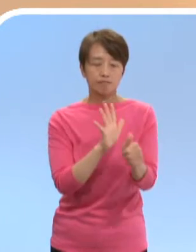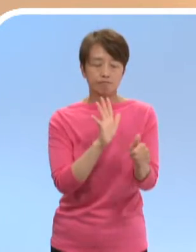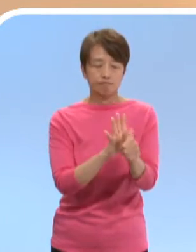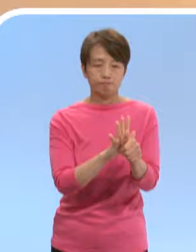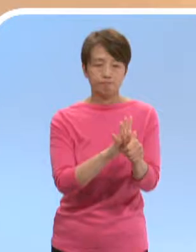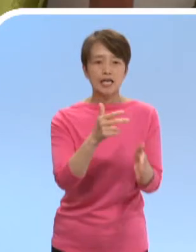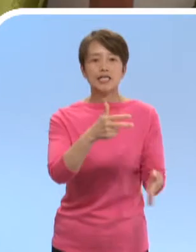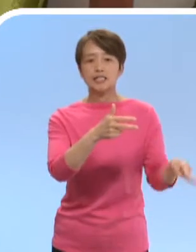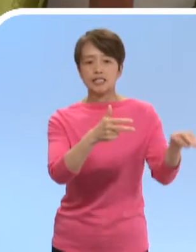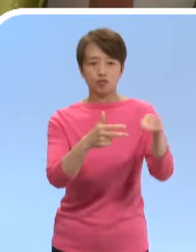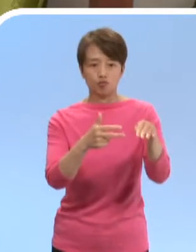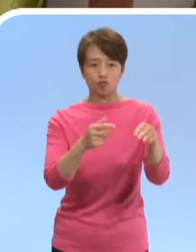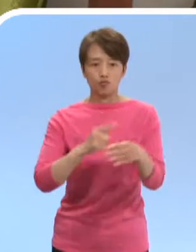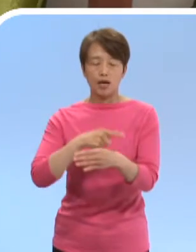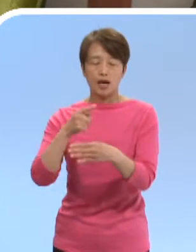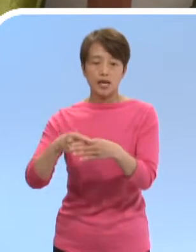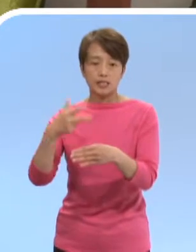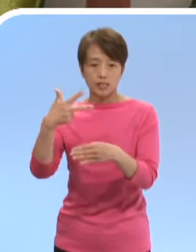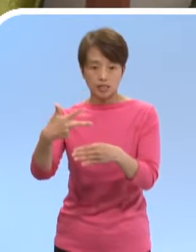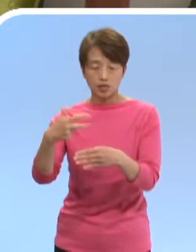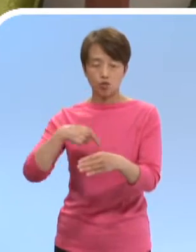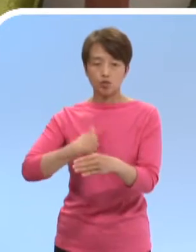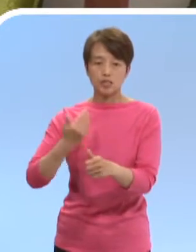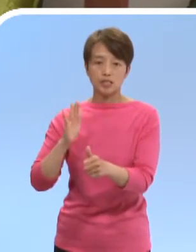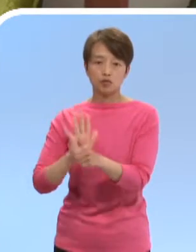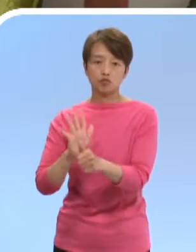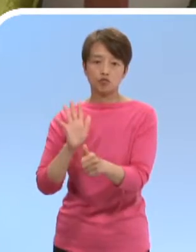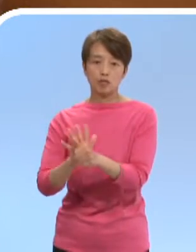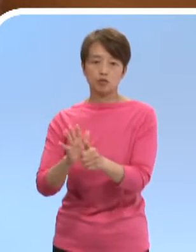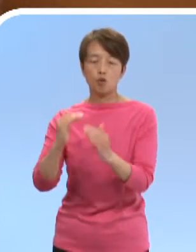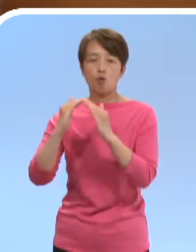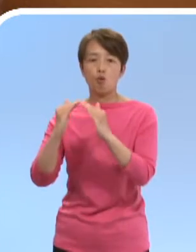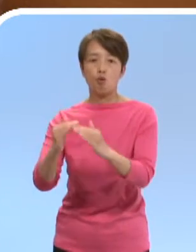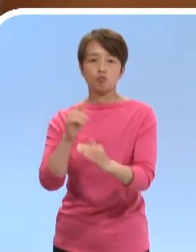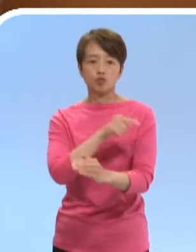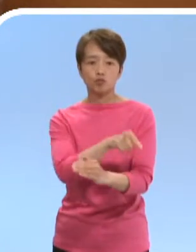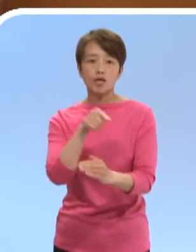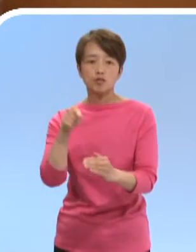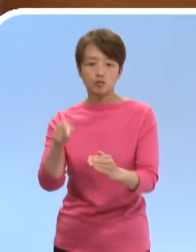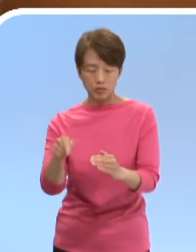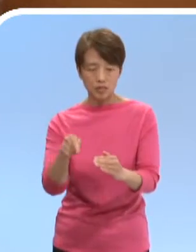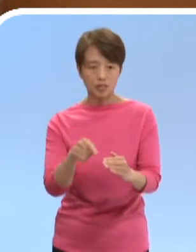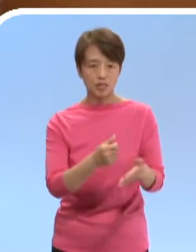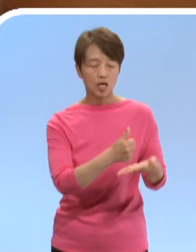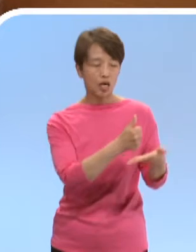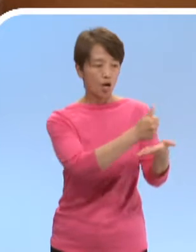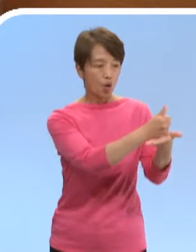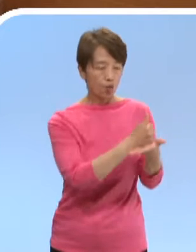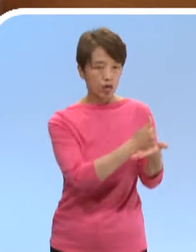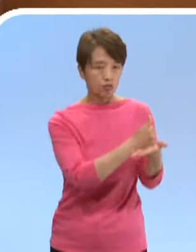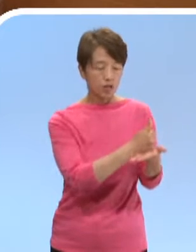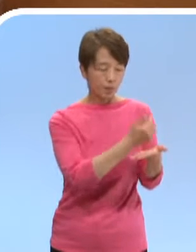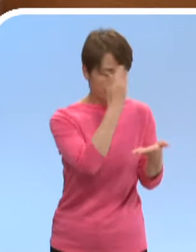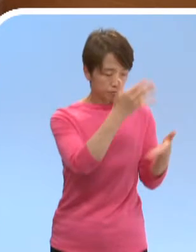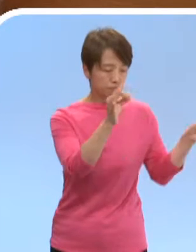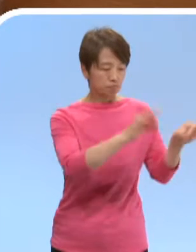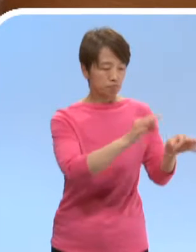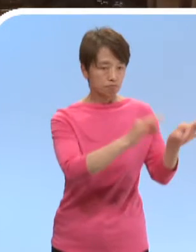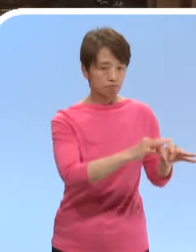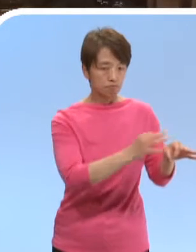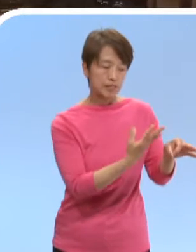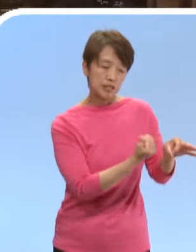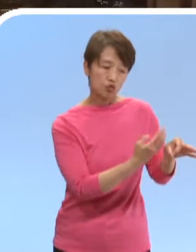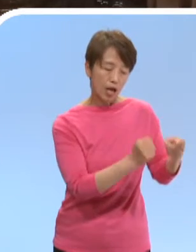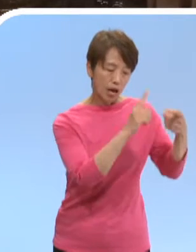生活支援施設、芦屋市にある、自立援助ホーム、そこの施設2カ所にお客様からの寄付を原資にして